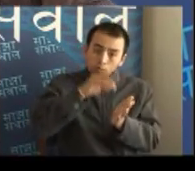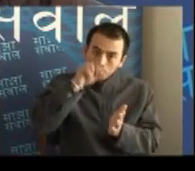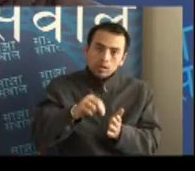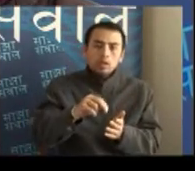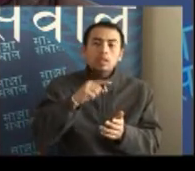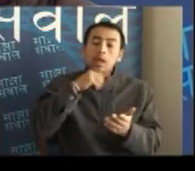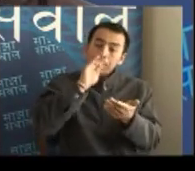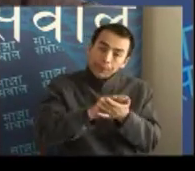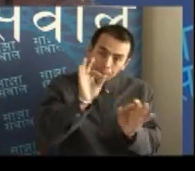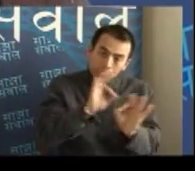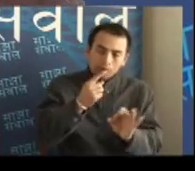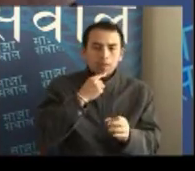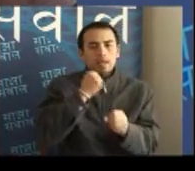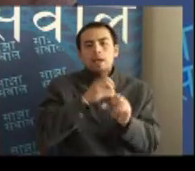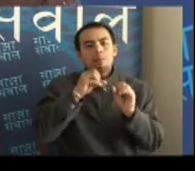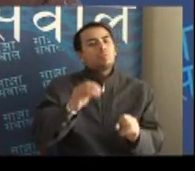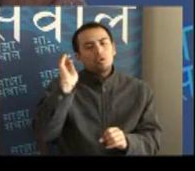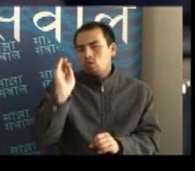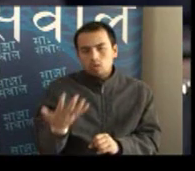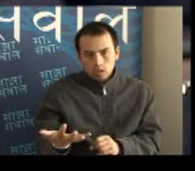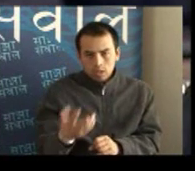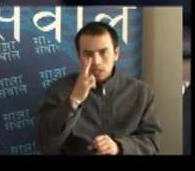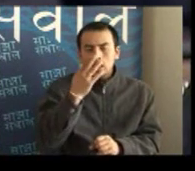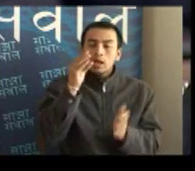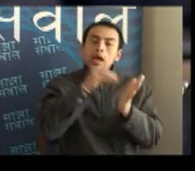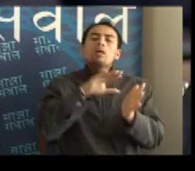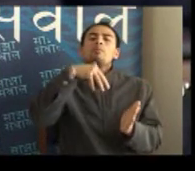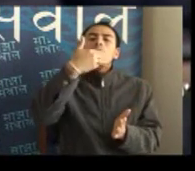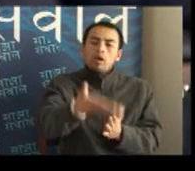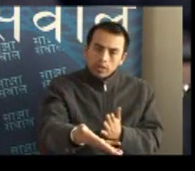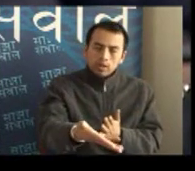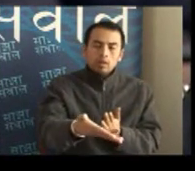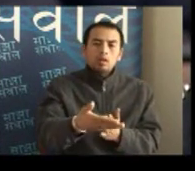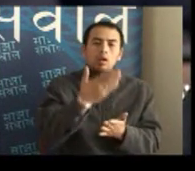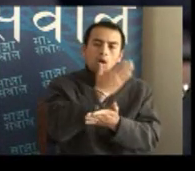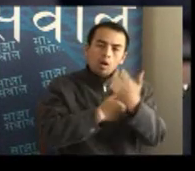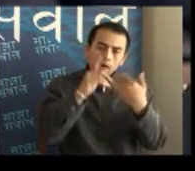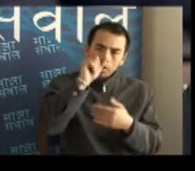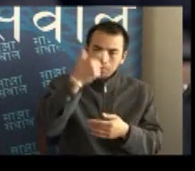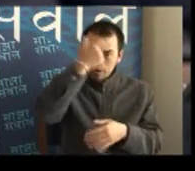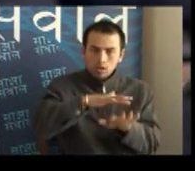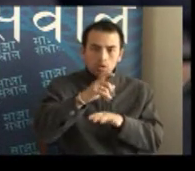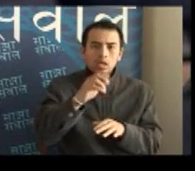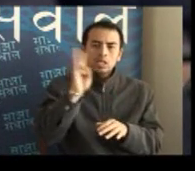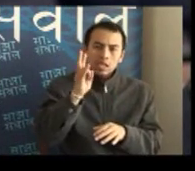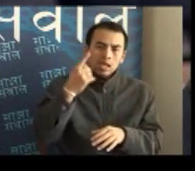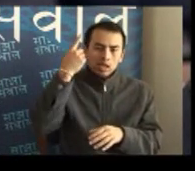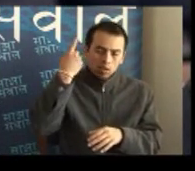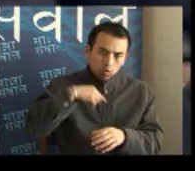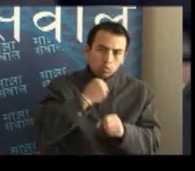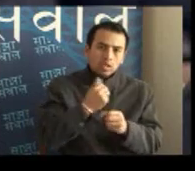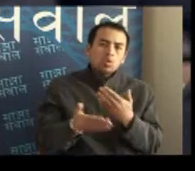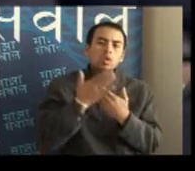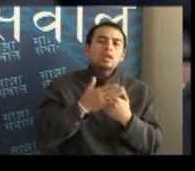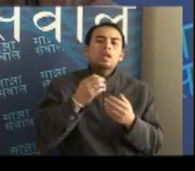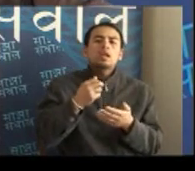नहुँदा नभइसके पछाडि झन् कारण हुन्छ भन्ने ग्यारेन्टी छँदै छैन। त्यो आइसकेको हिसाबमा चाहिँ त्यहाँ अपाङ्गता भएको व्यक्तिको लागि शिक्षा स्वास्थ्य रोजगार पुनर्स्थापना